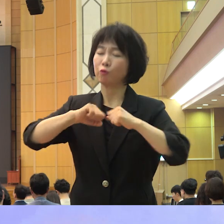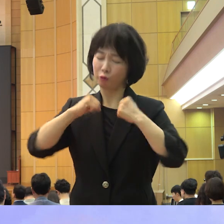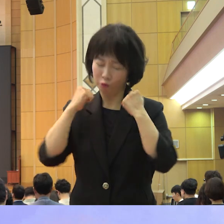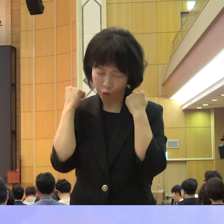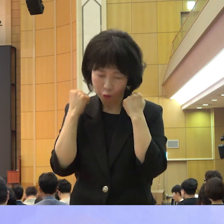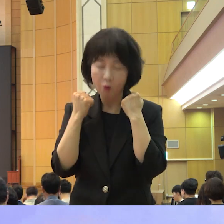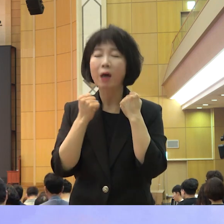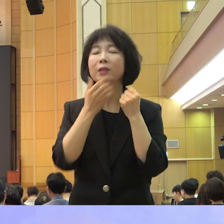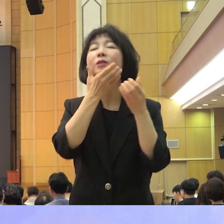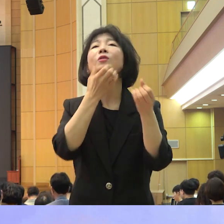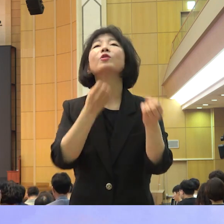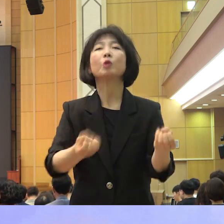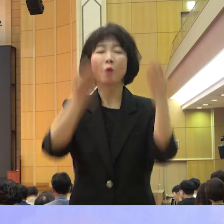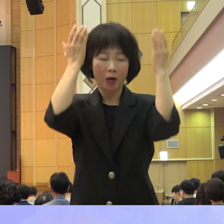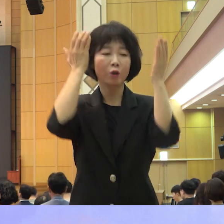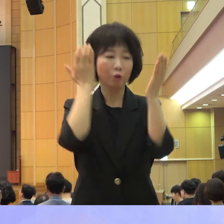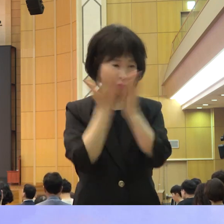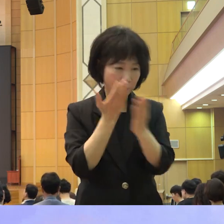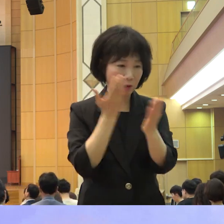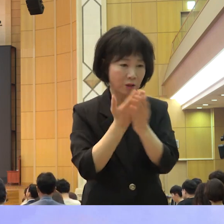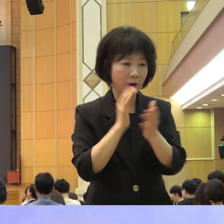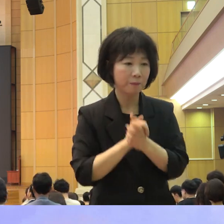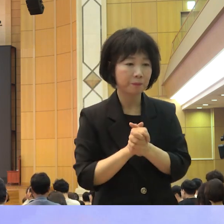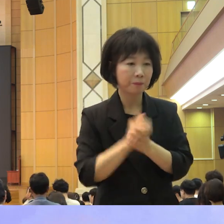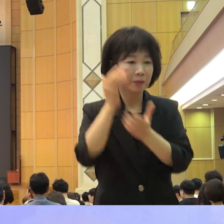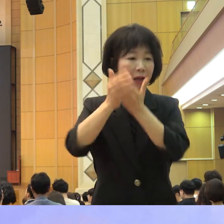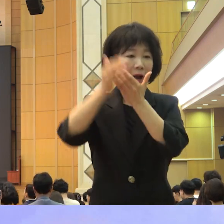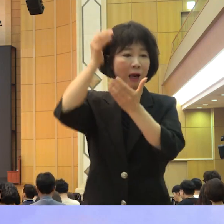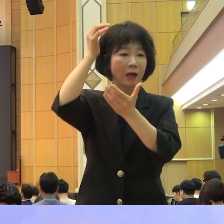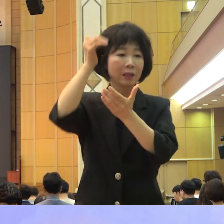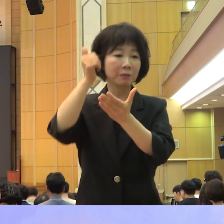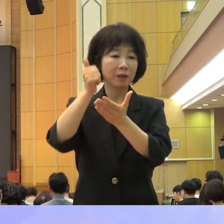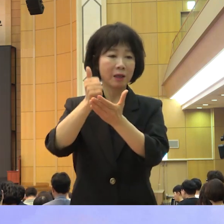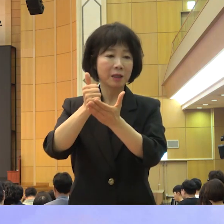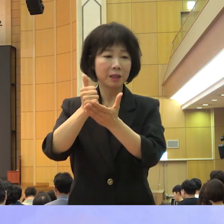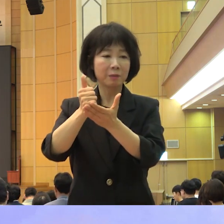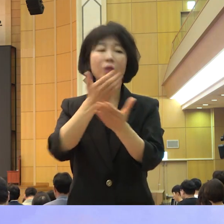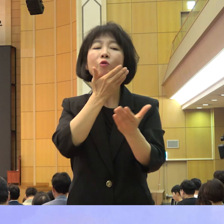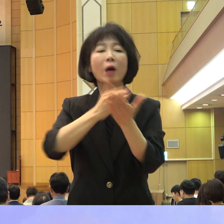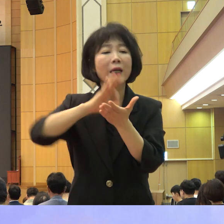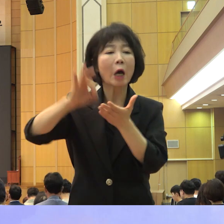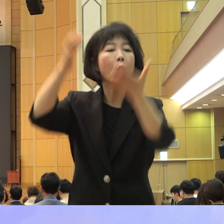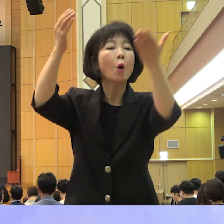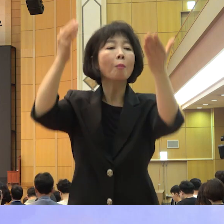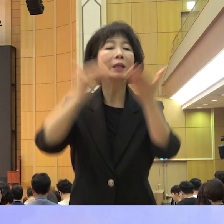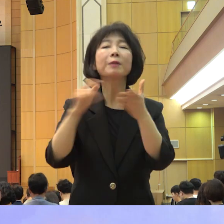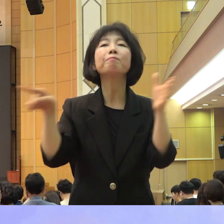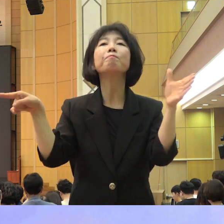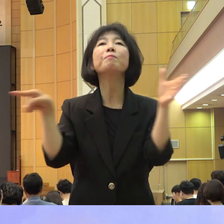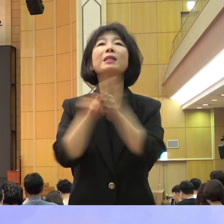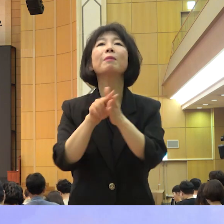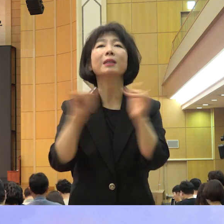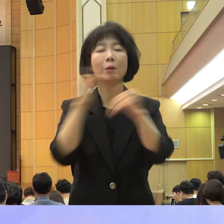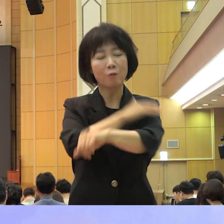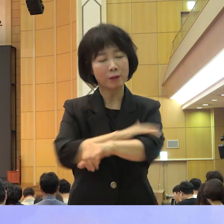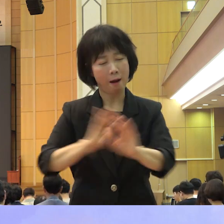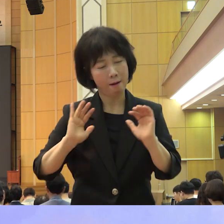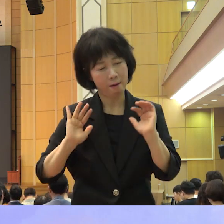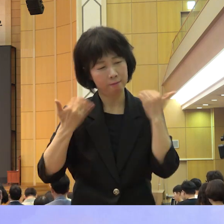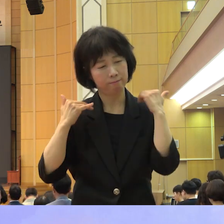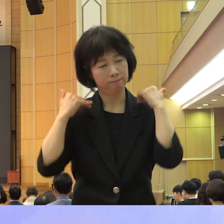쓰임받는 주님의 일꾼이 되길 원합니다. 하나님께서 사랑하시고 하나님께서 사용하시는 그런 일꾼으로 우리